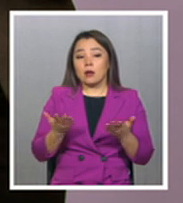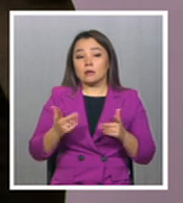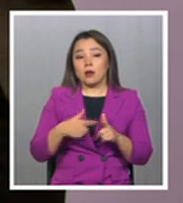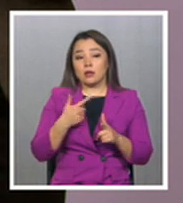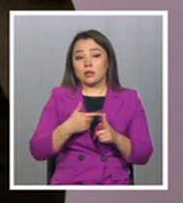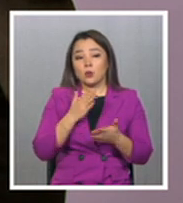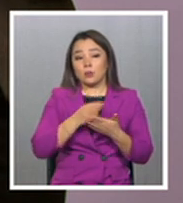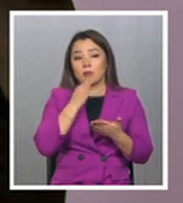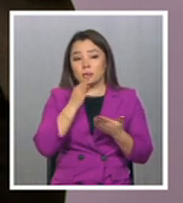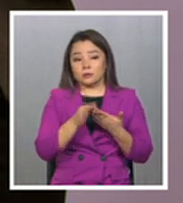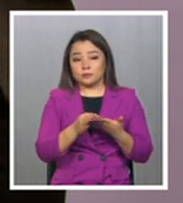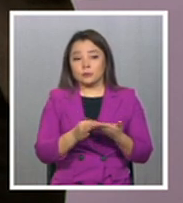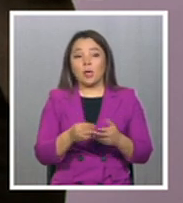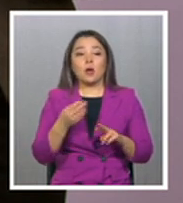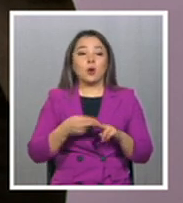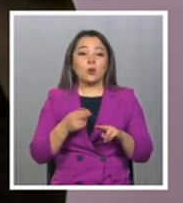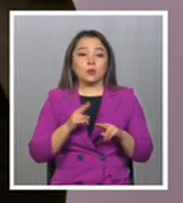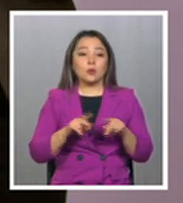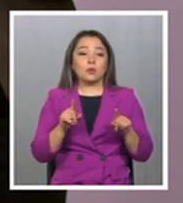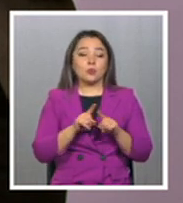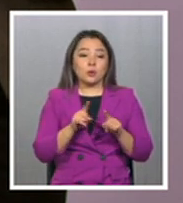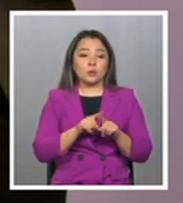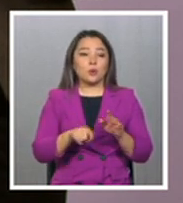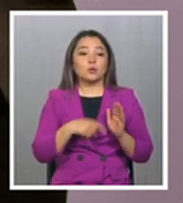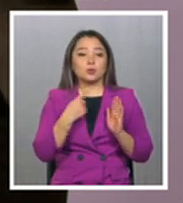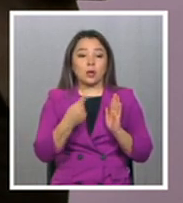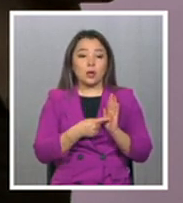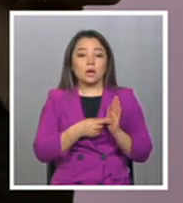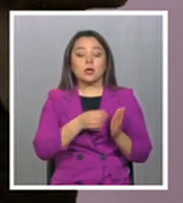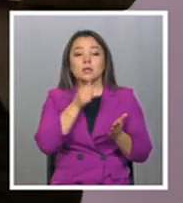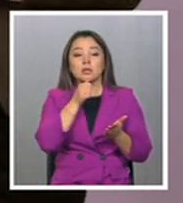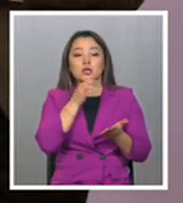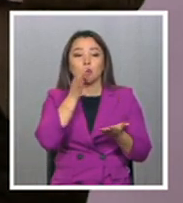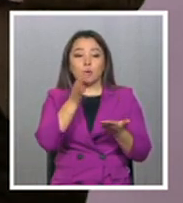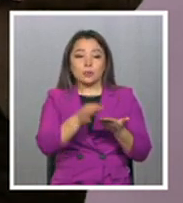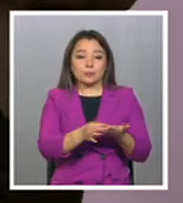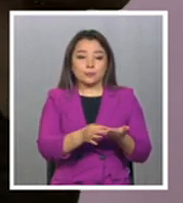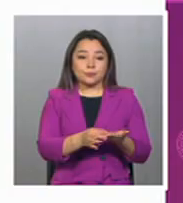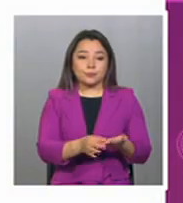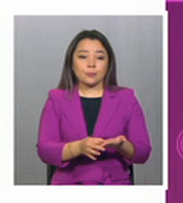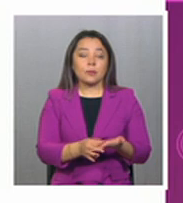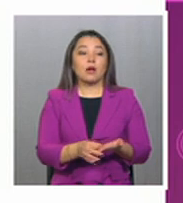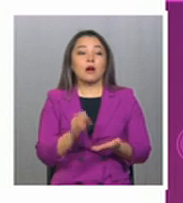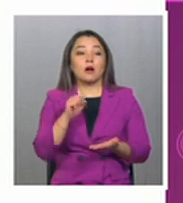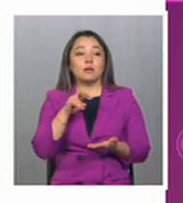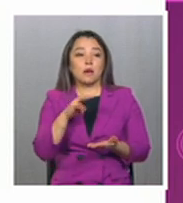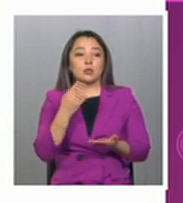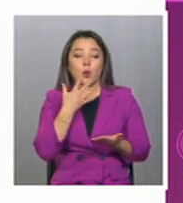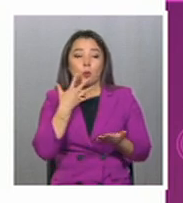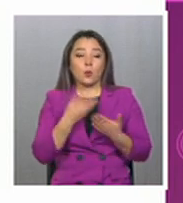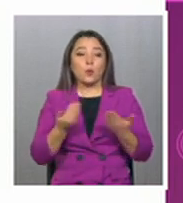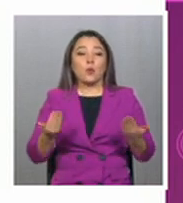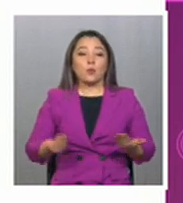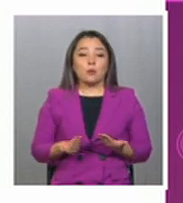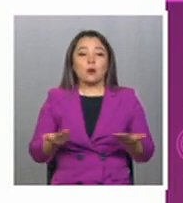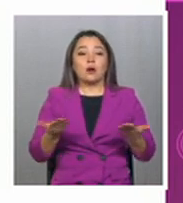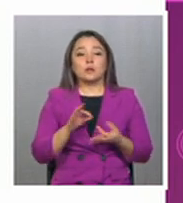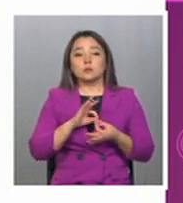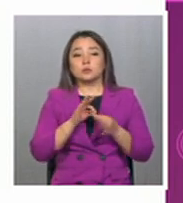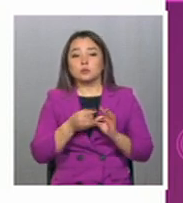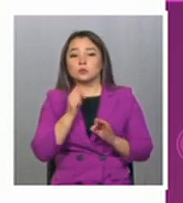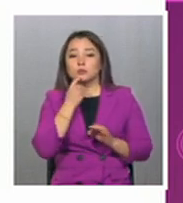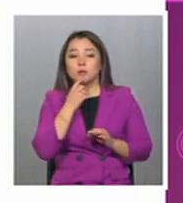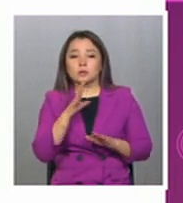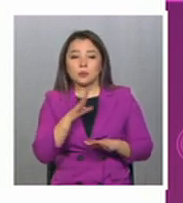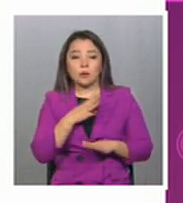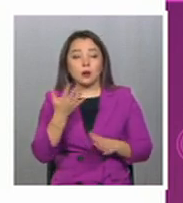едіңдер? Және де мына бір сұраққа жауап беріп көрейік. Аланның өмірінде қандай қиындық болды?